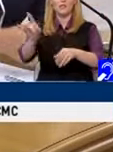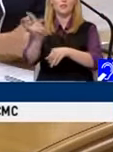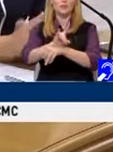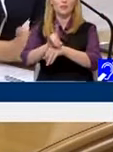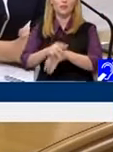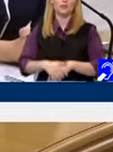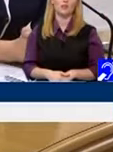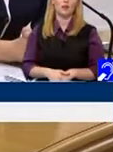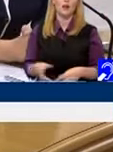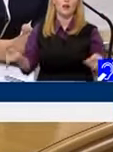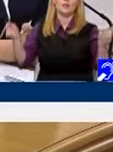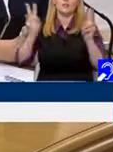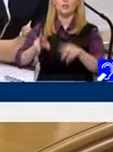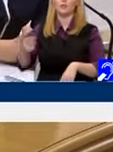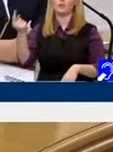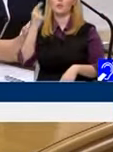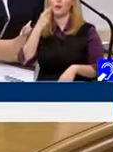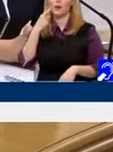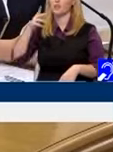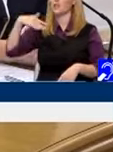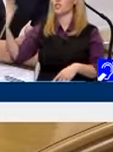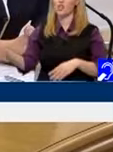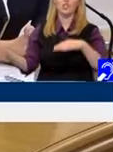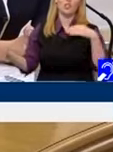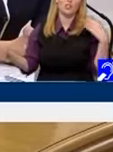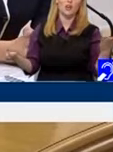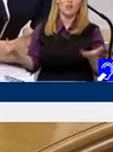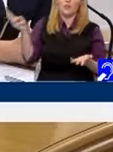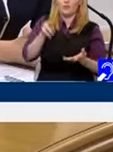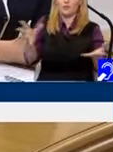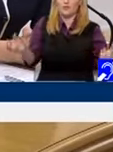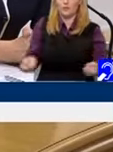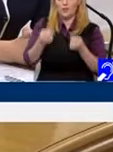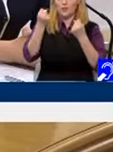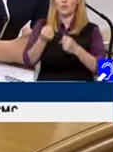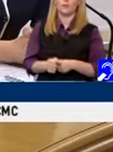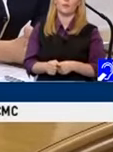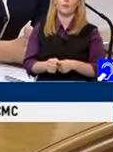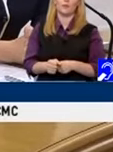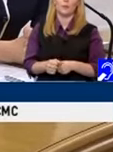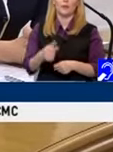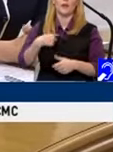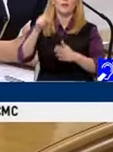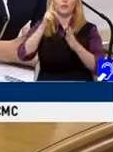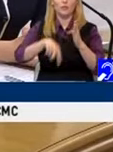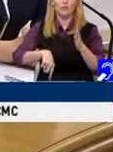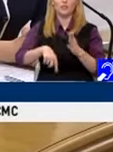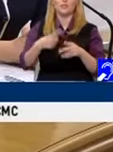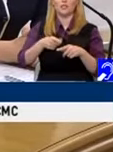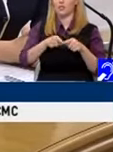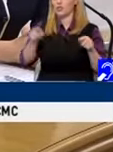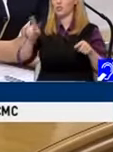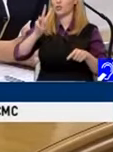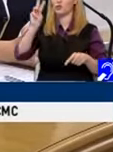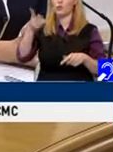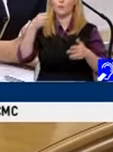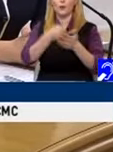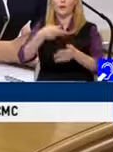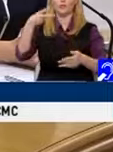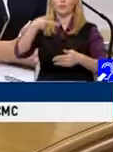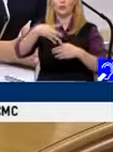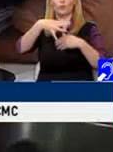cei din dreapta, și cei din stânga, să venim în susținerea primarului general interimar. Eu am speranța că în cei 2 ani, până în